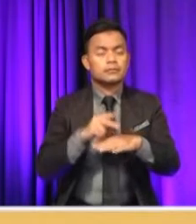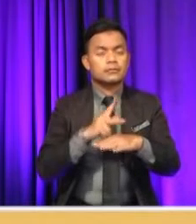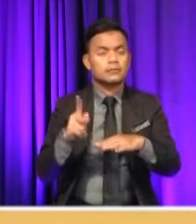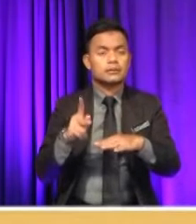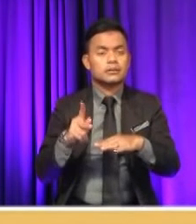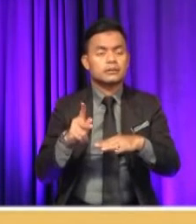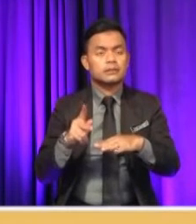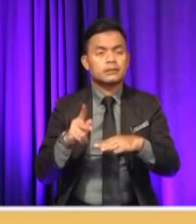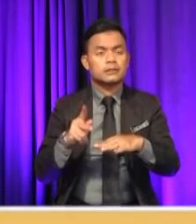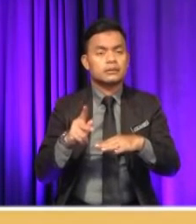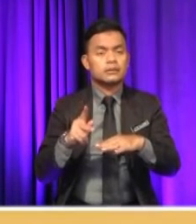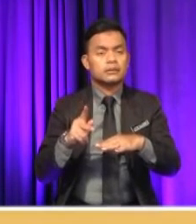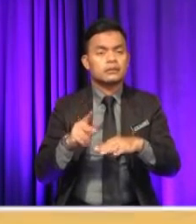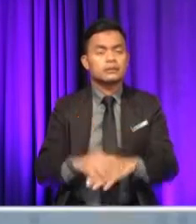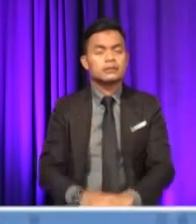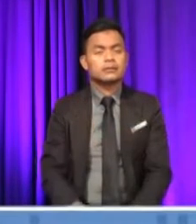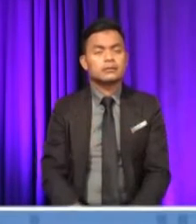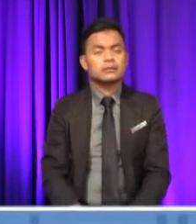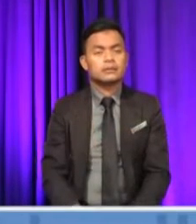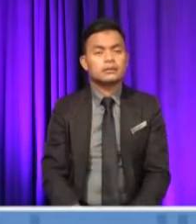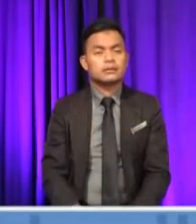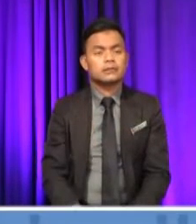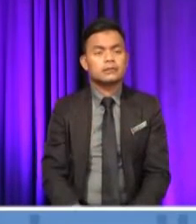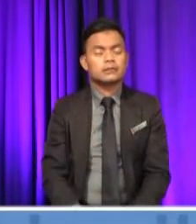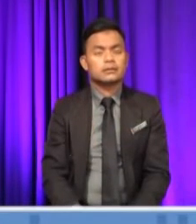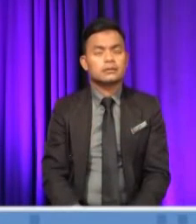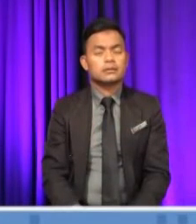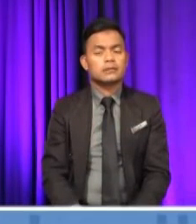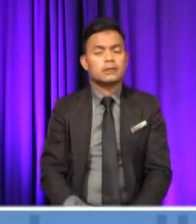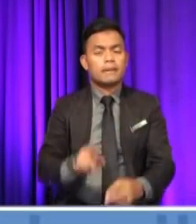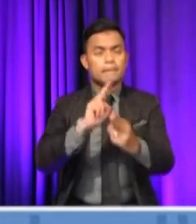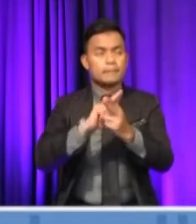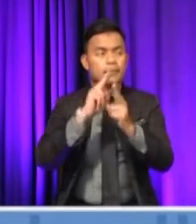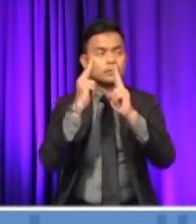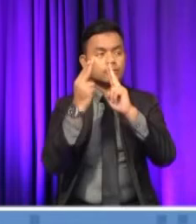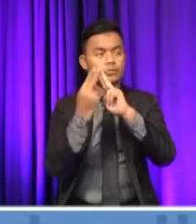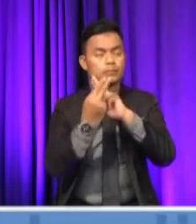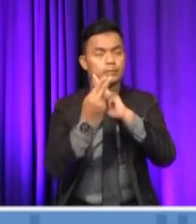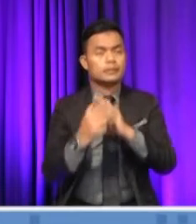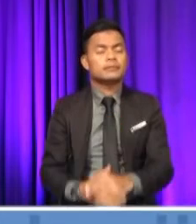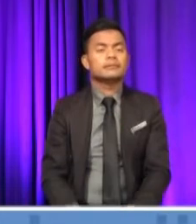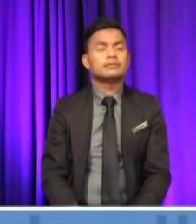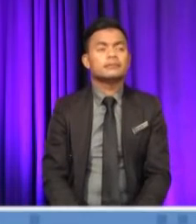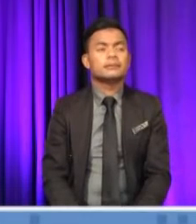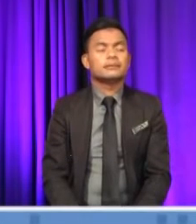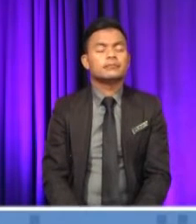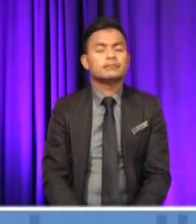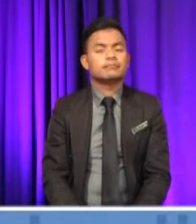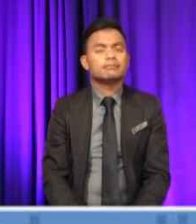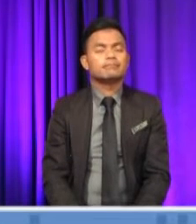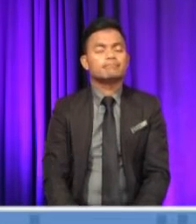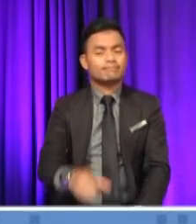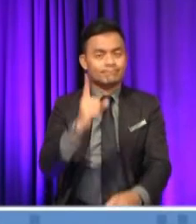nilai yang dikehendaki. Nama penukar dia pengubah. Pengubah. Okey, betul, Mantap.